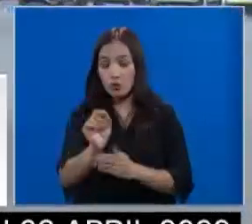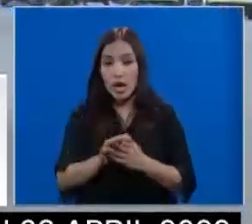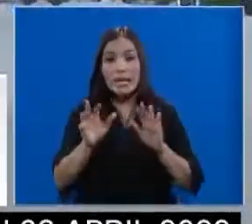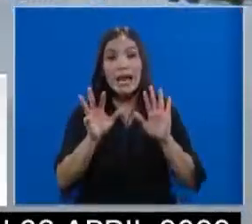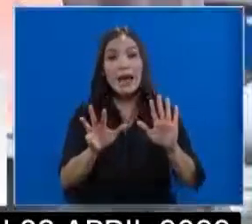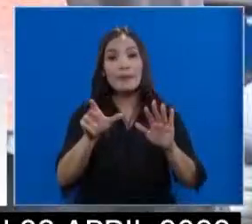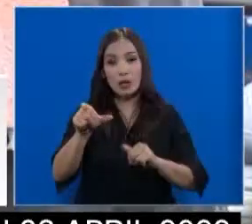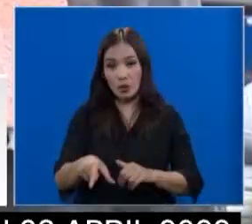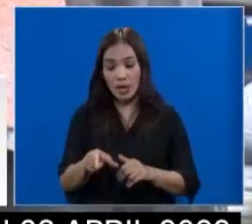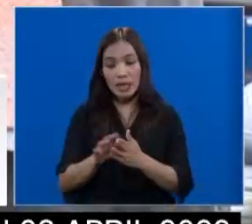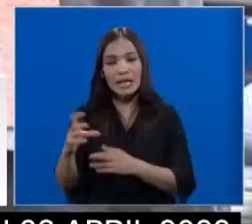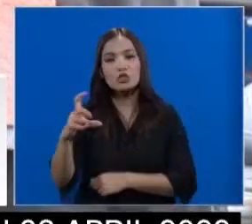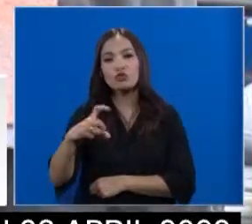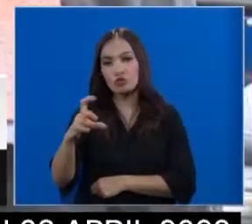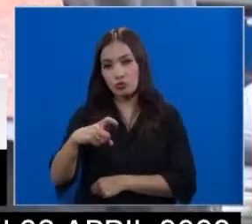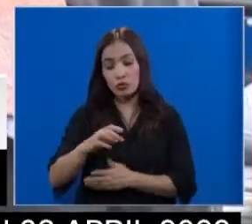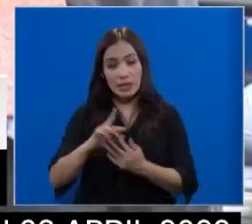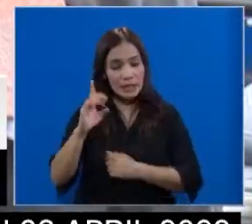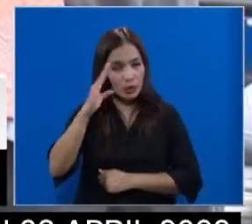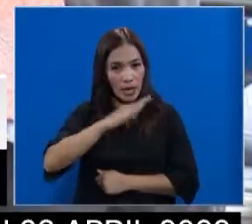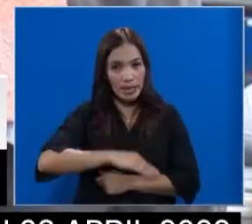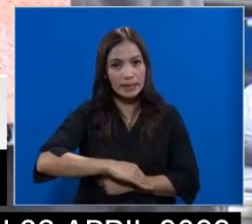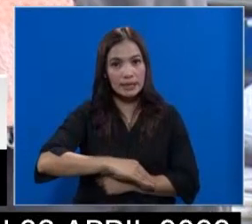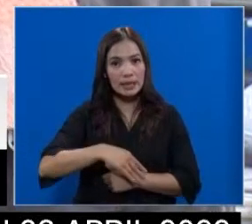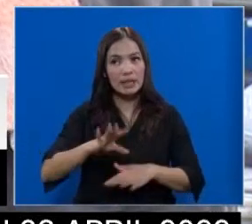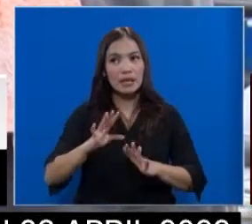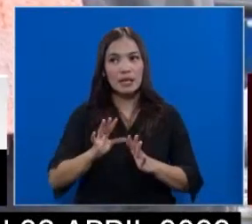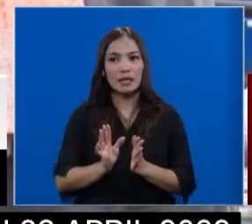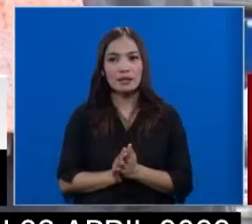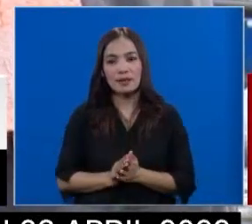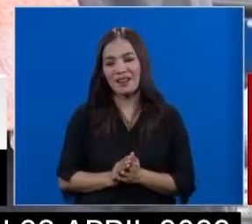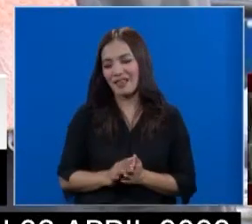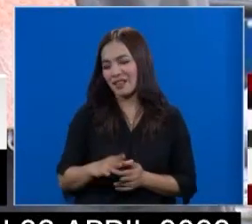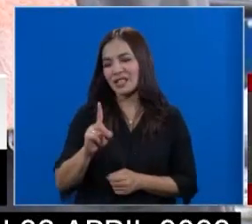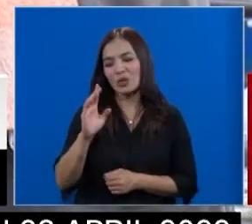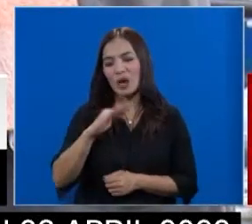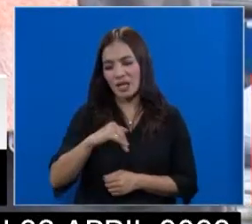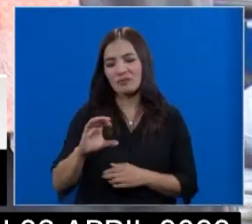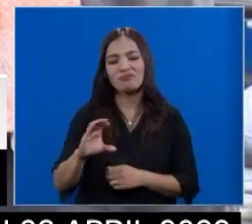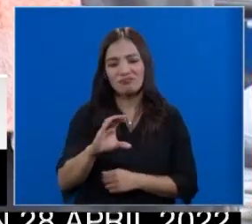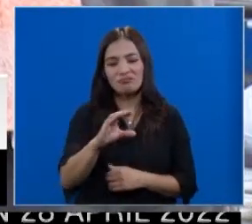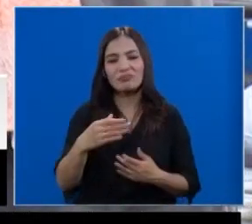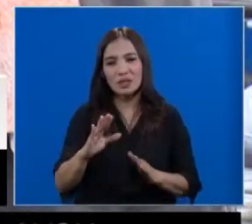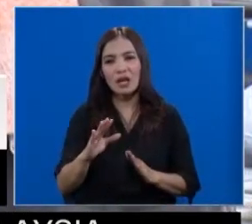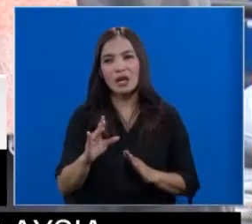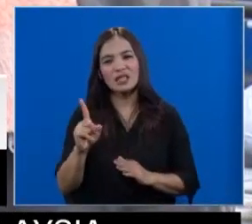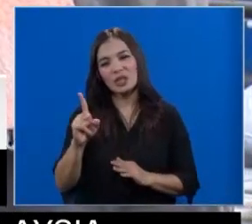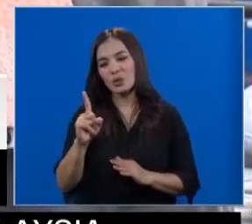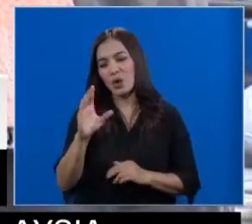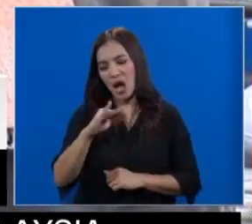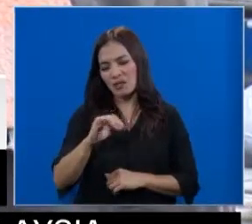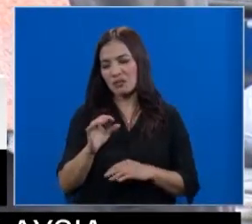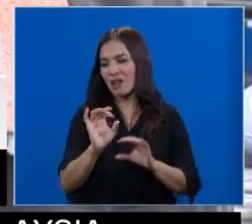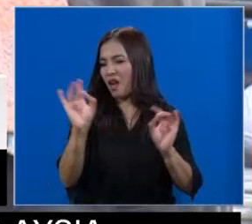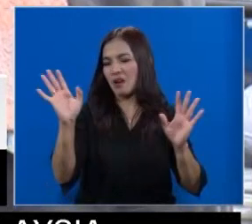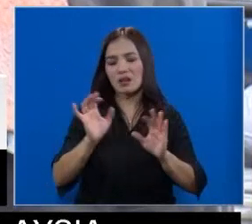cucunya. Kadang-kadang sehari cuma sejalan, kadang-kadang nggak pisan gitu. Iya. Nah ini sekarang gimana Pak? Ya